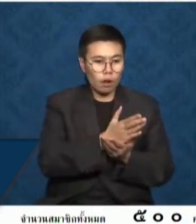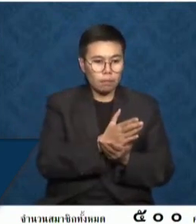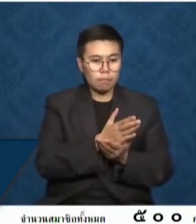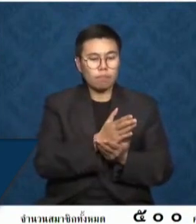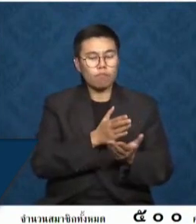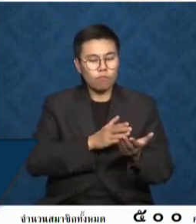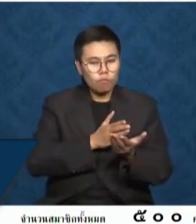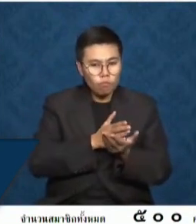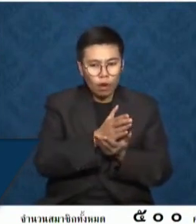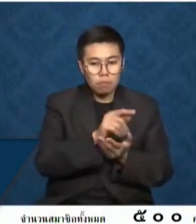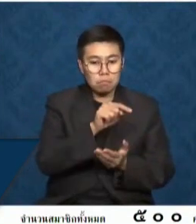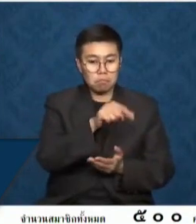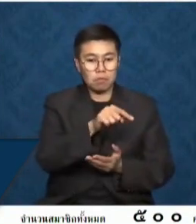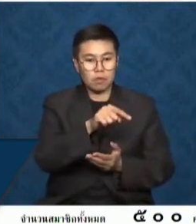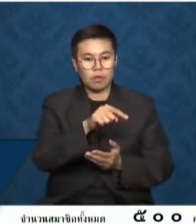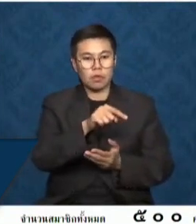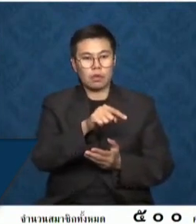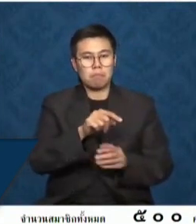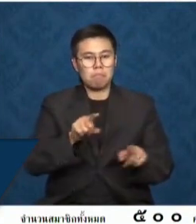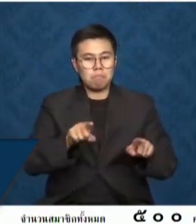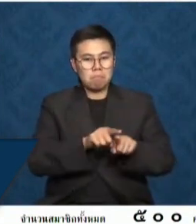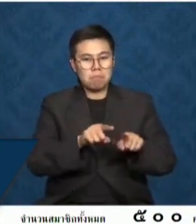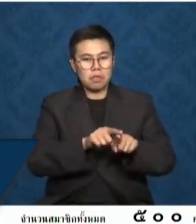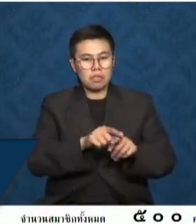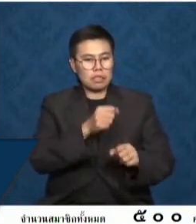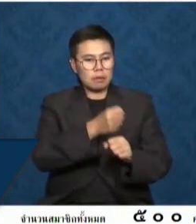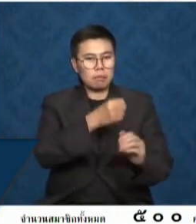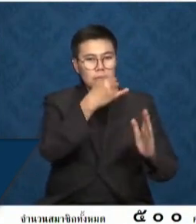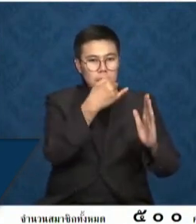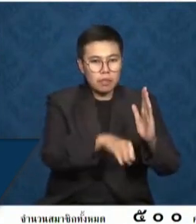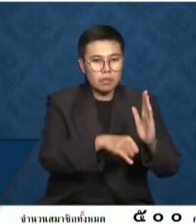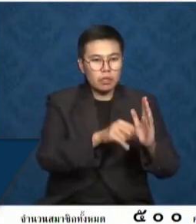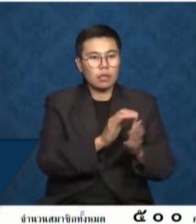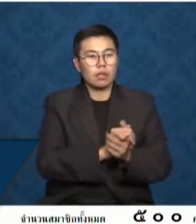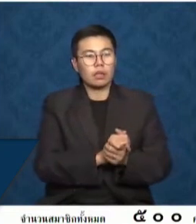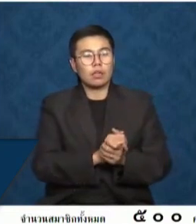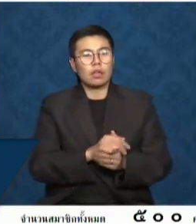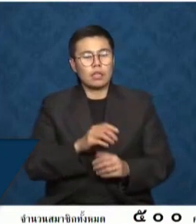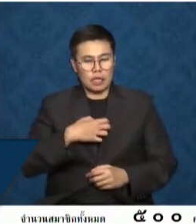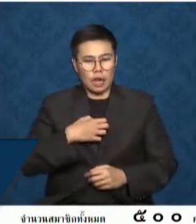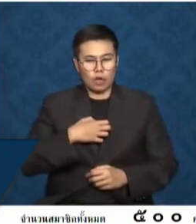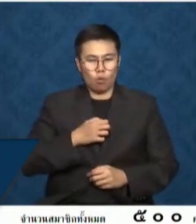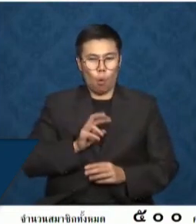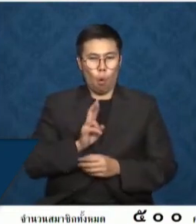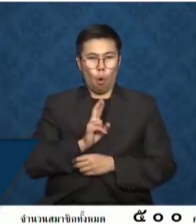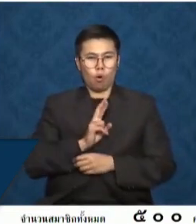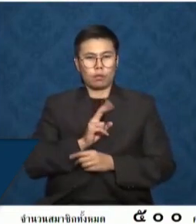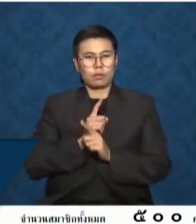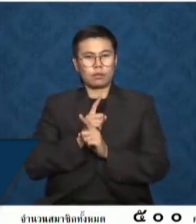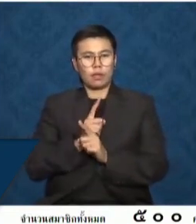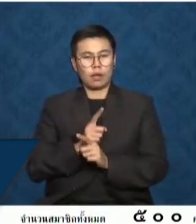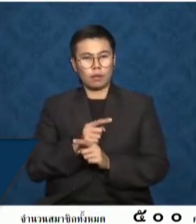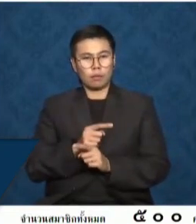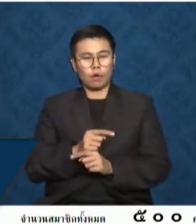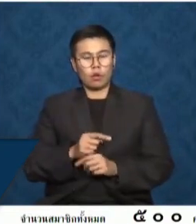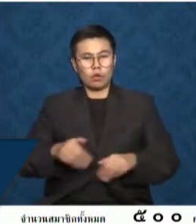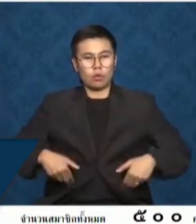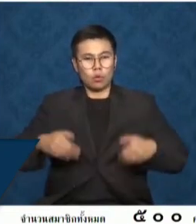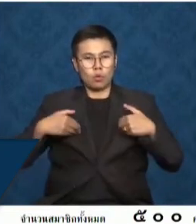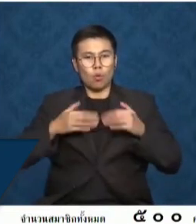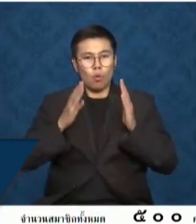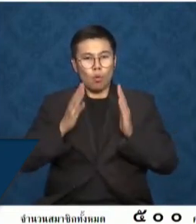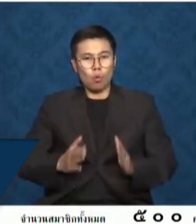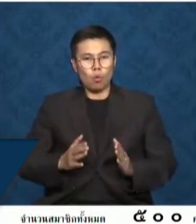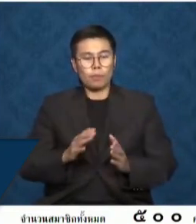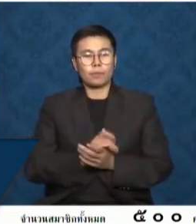าแล้วบีบให้เขาต้องกระโดดลงไปเองจนต้องทำทุกวิถีทางเพื่อความอยู่รอดตามสัญชาตญาณของมนุษย์อย่างไรก็ต